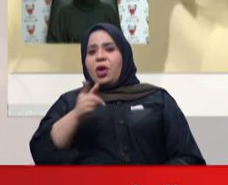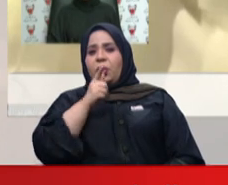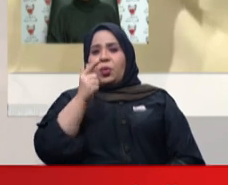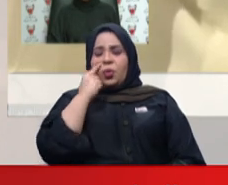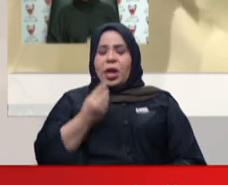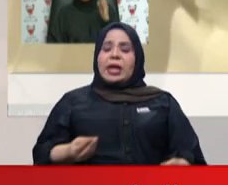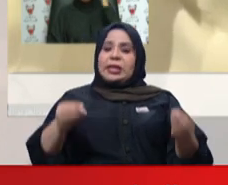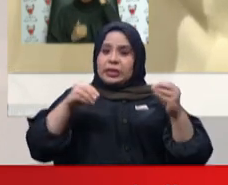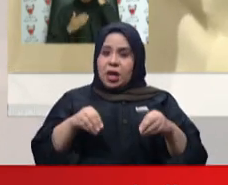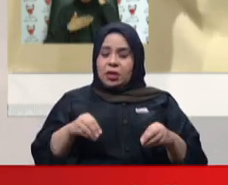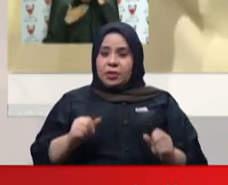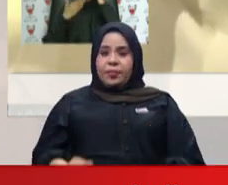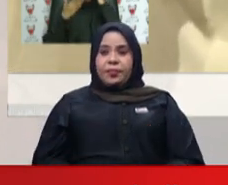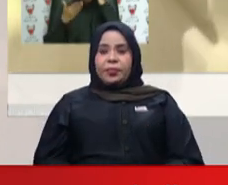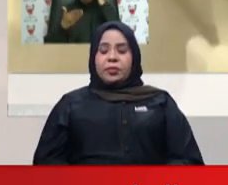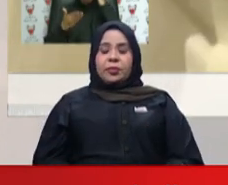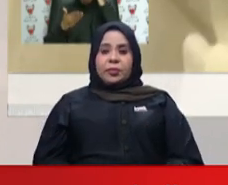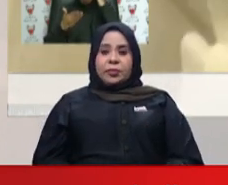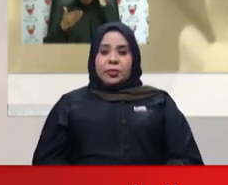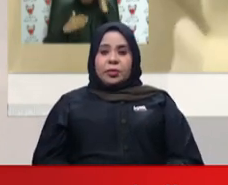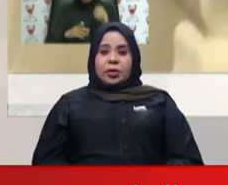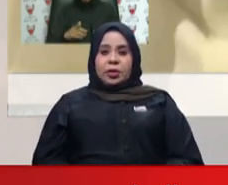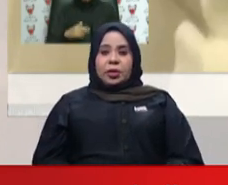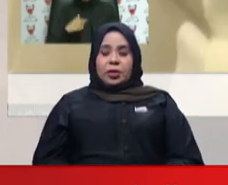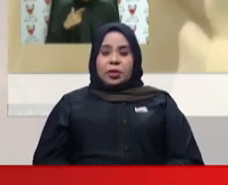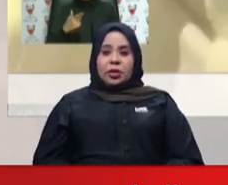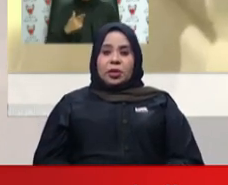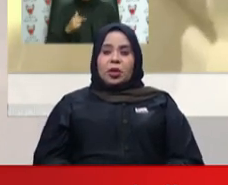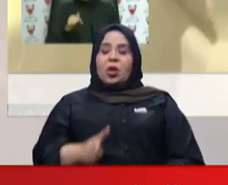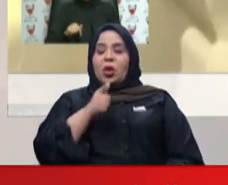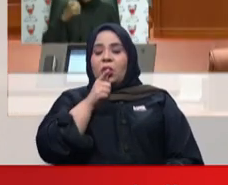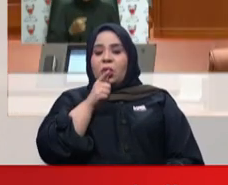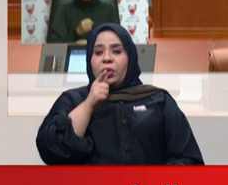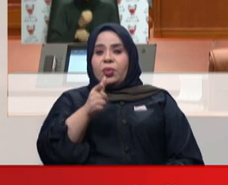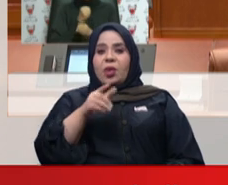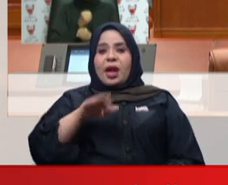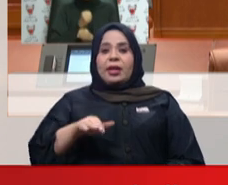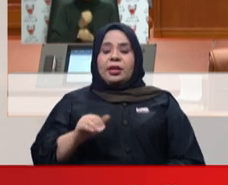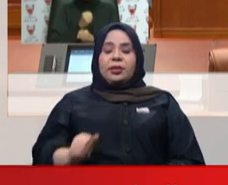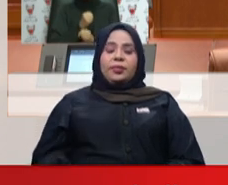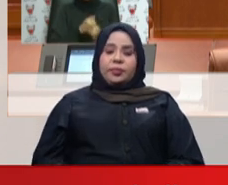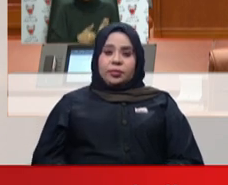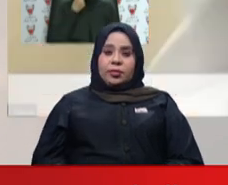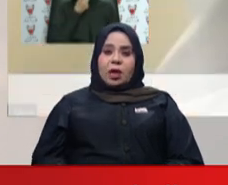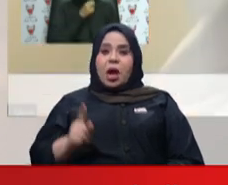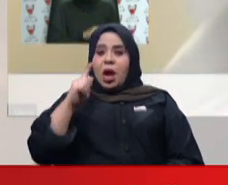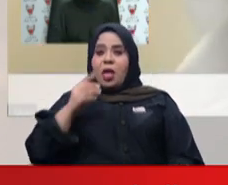معالي وزير الداخلية الشيخ راشد بن عبد الله يعني ما تقدم بهذا المشروع